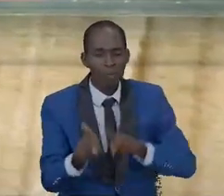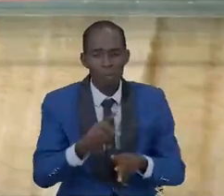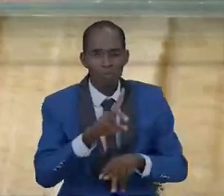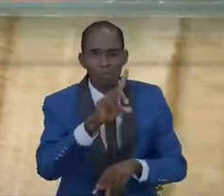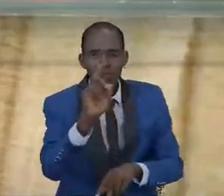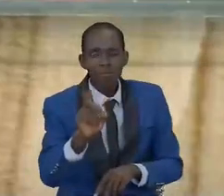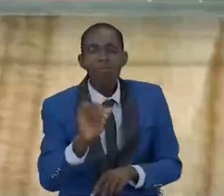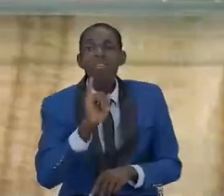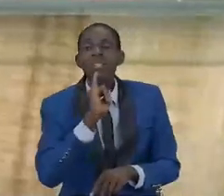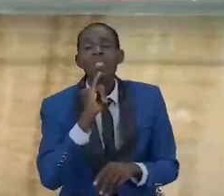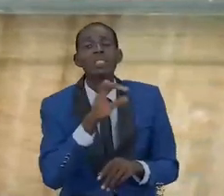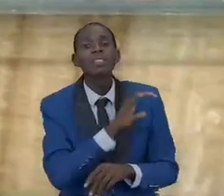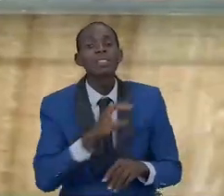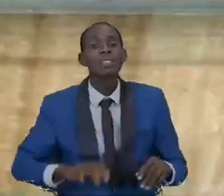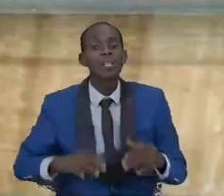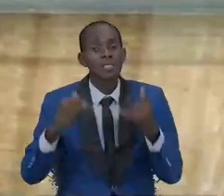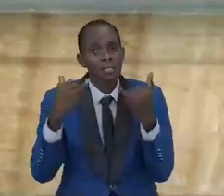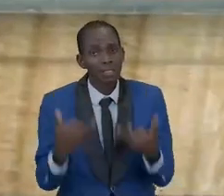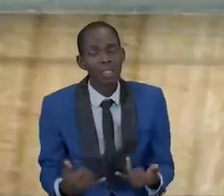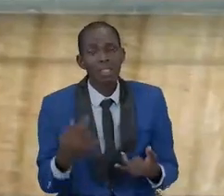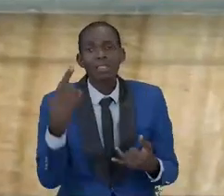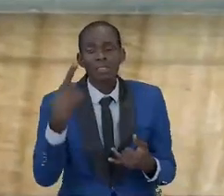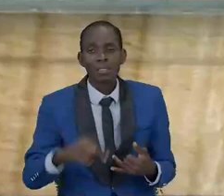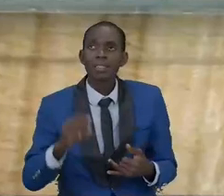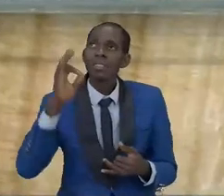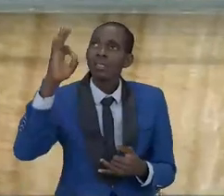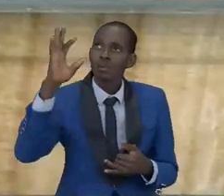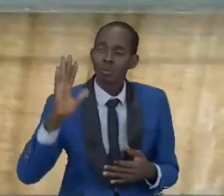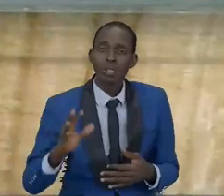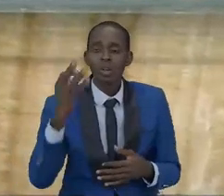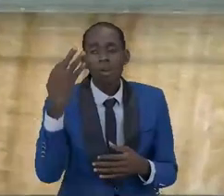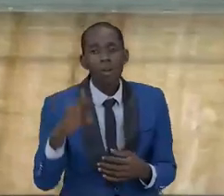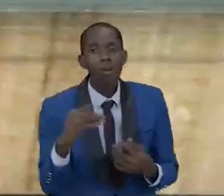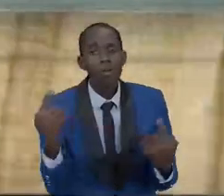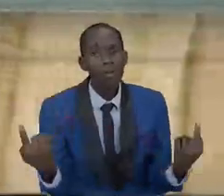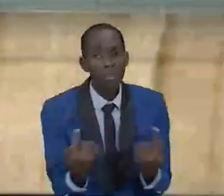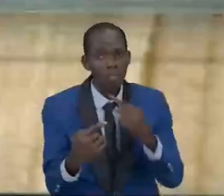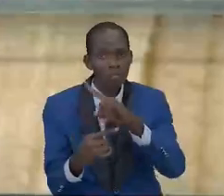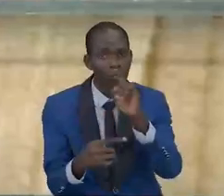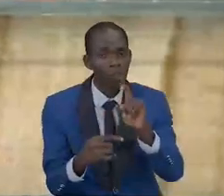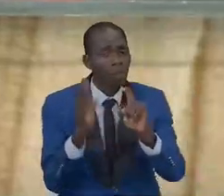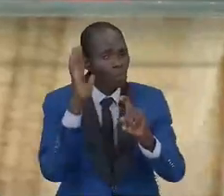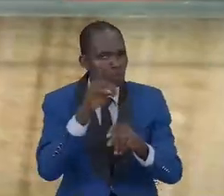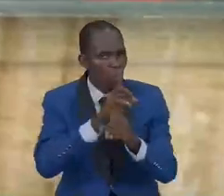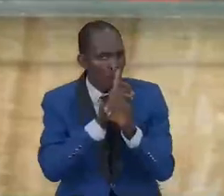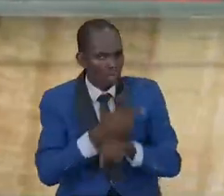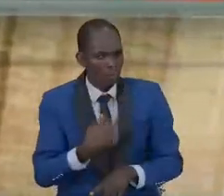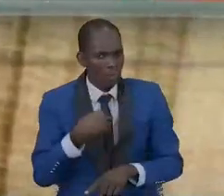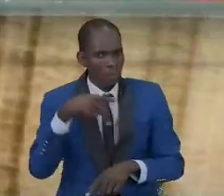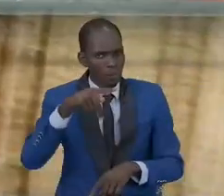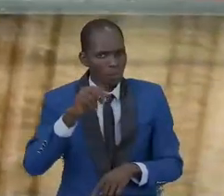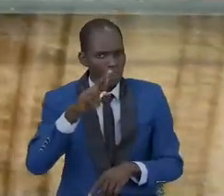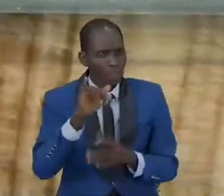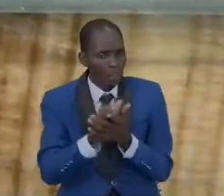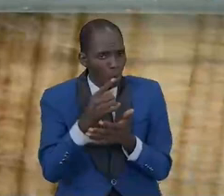inscrit ce un ministre du péché un producteur du péché est-ce que vous allez dire tu vas dire pierre que